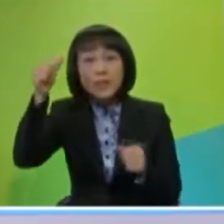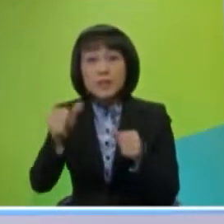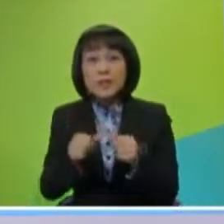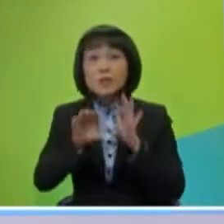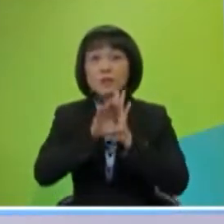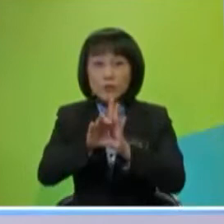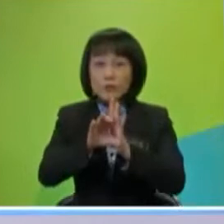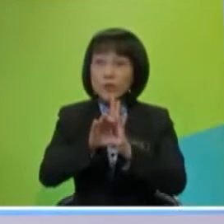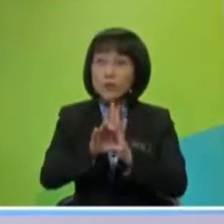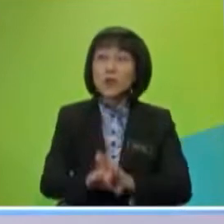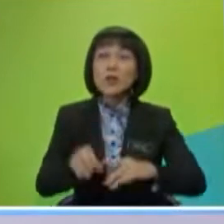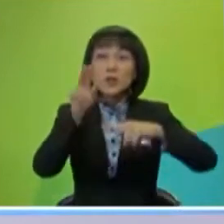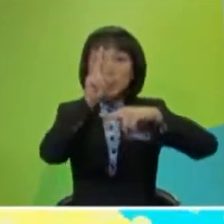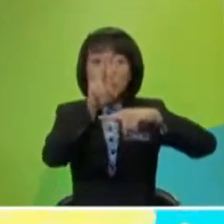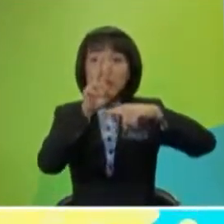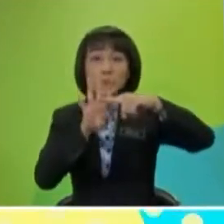Contoh 2/4.